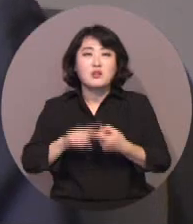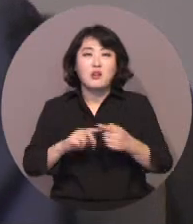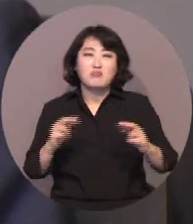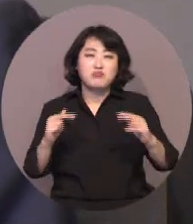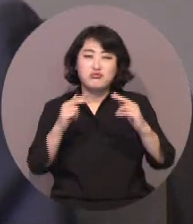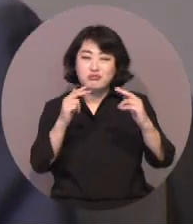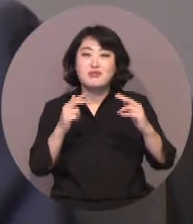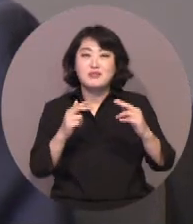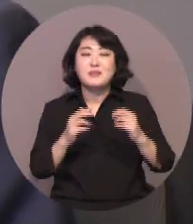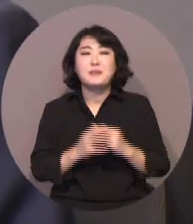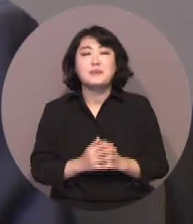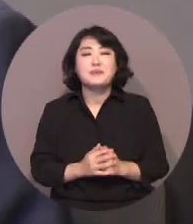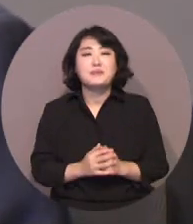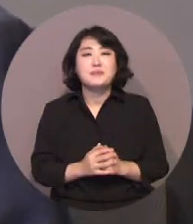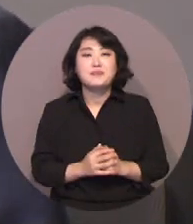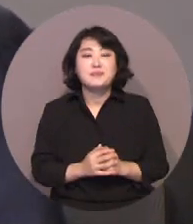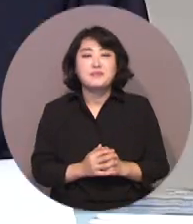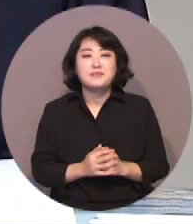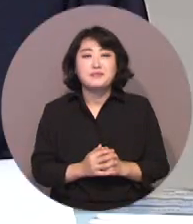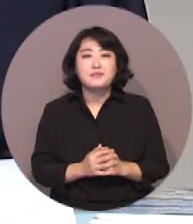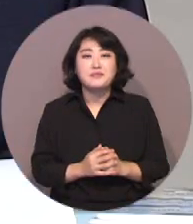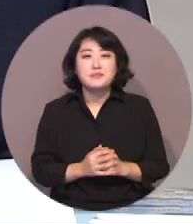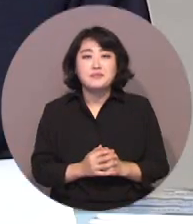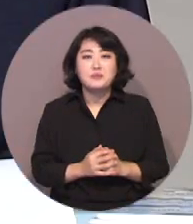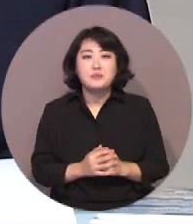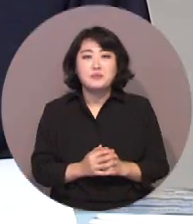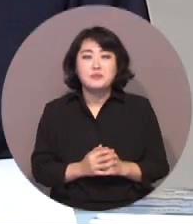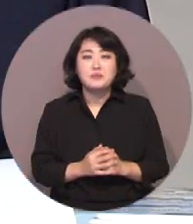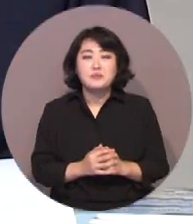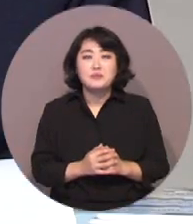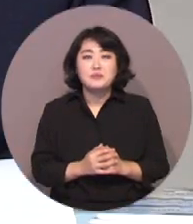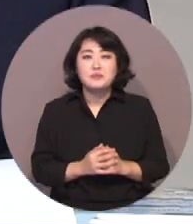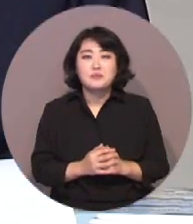벌이기도 했습니다 mbc 뉴스 김광현 입니다